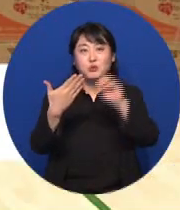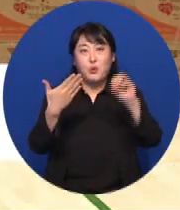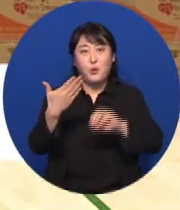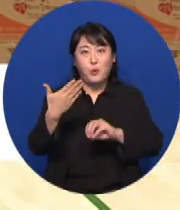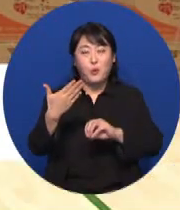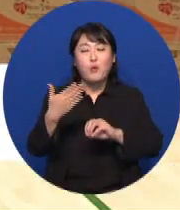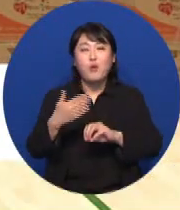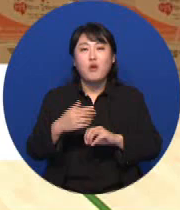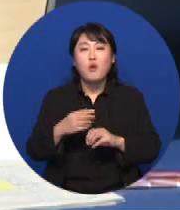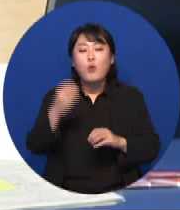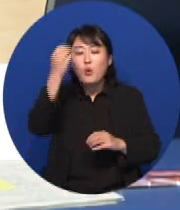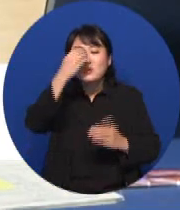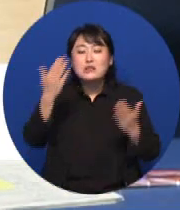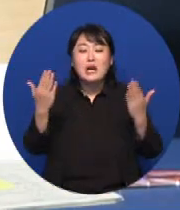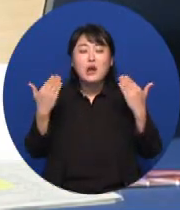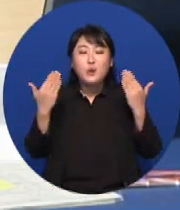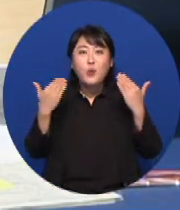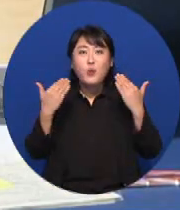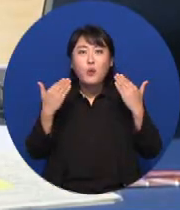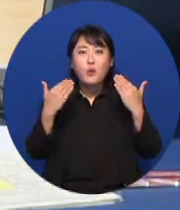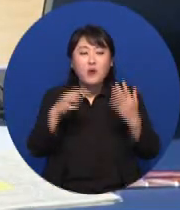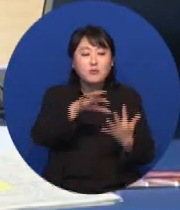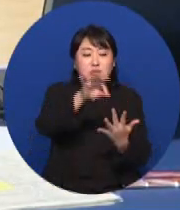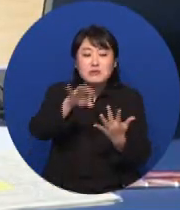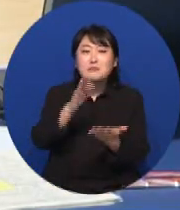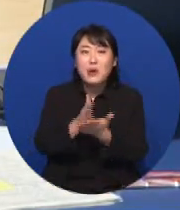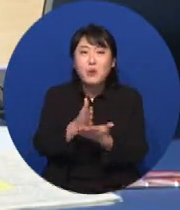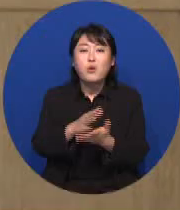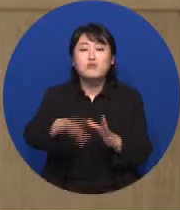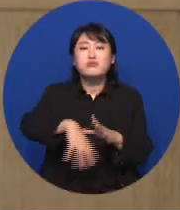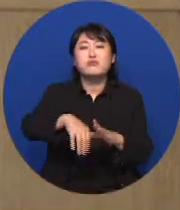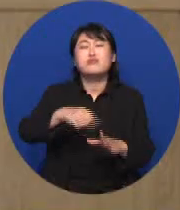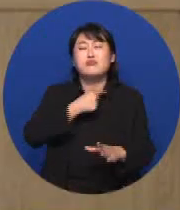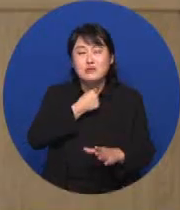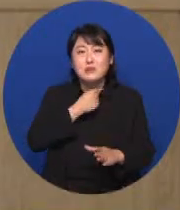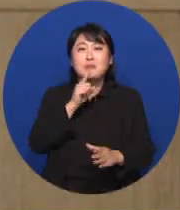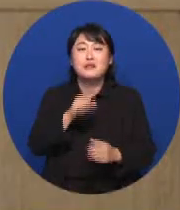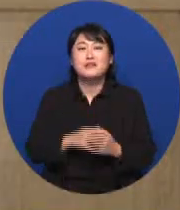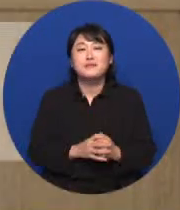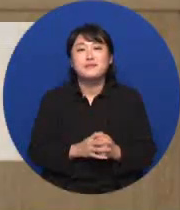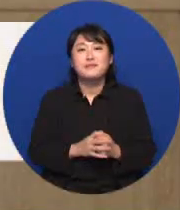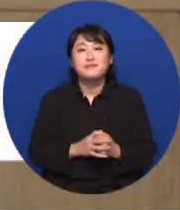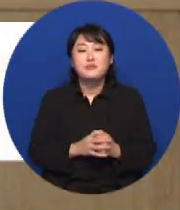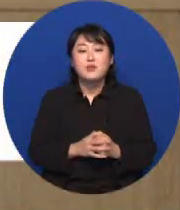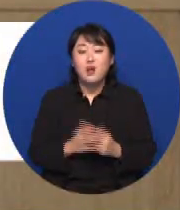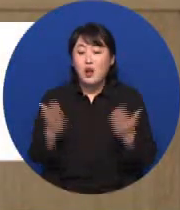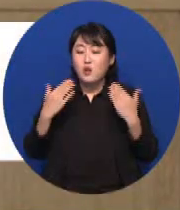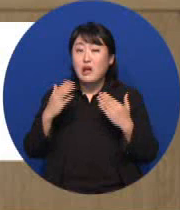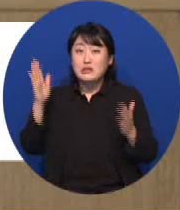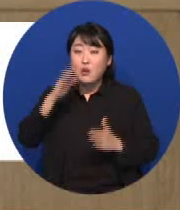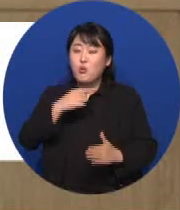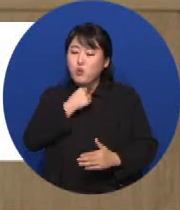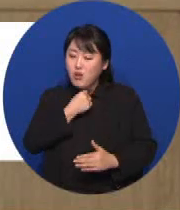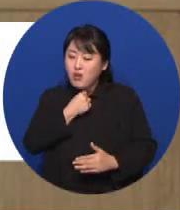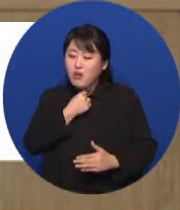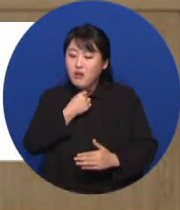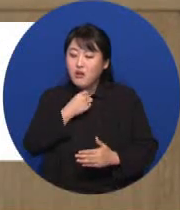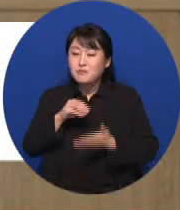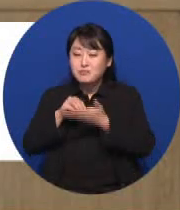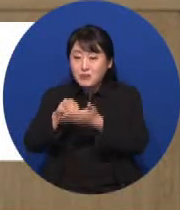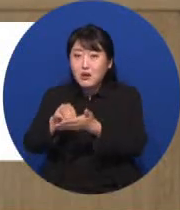69%가 고교 입시 제도의 변경을 희망했습니다. 학생들이 원하는 학교가 있어도 자신의 성적이 되지 않을